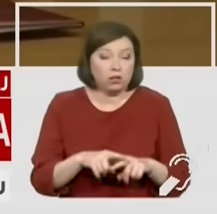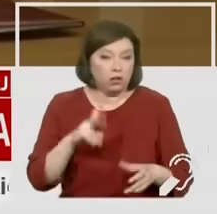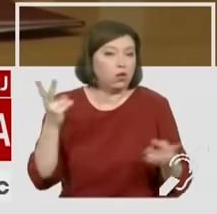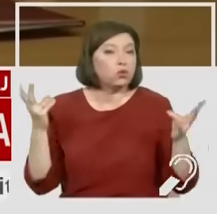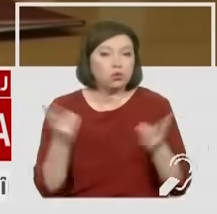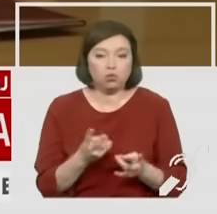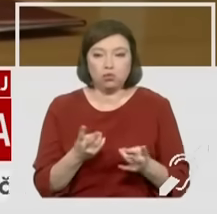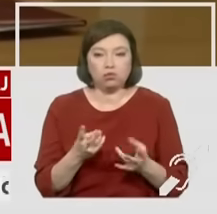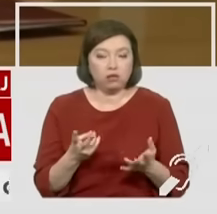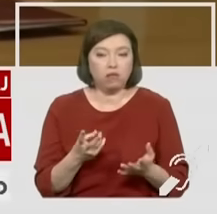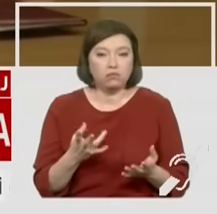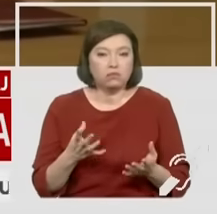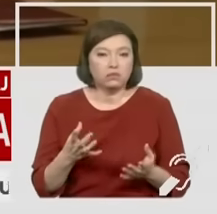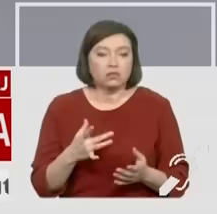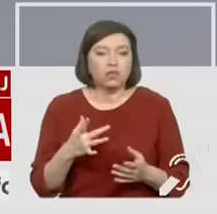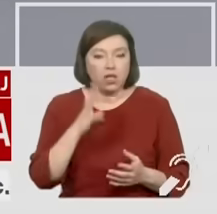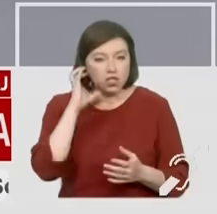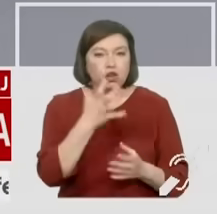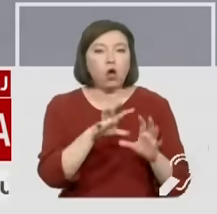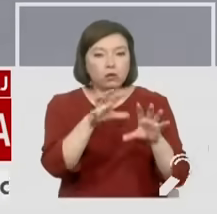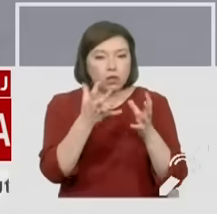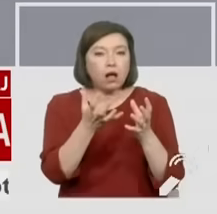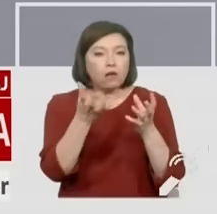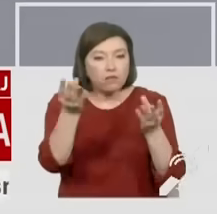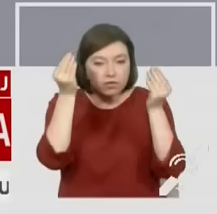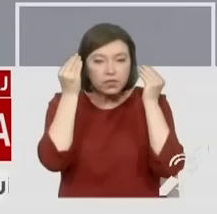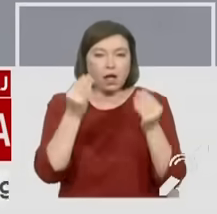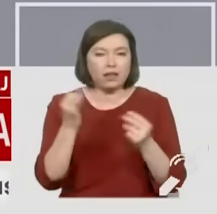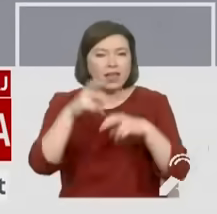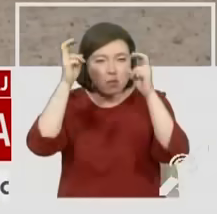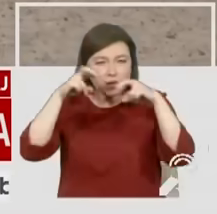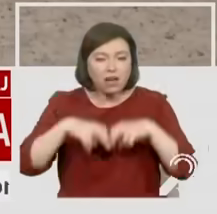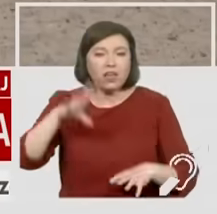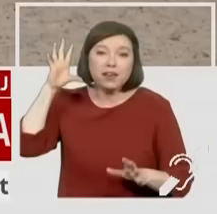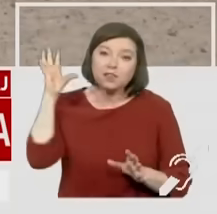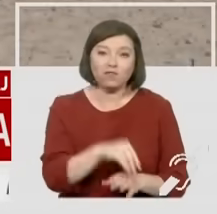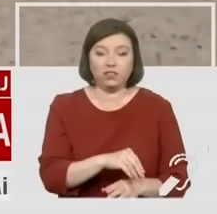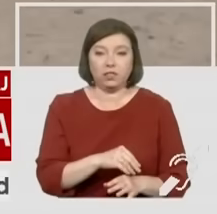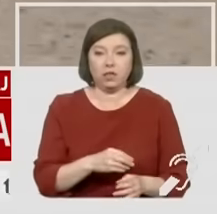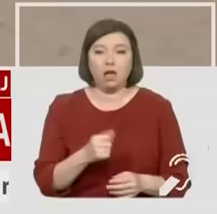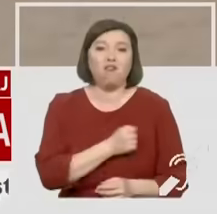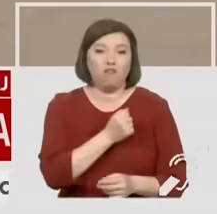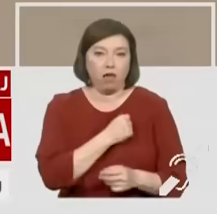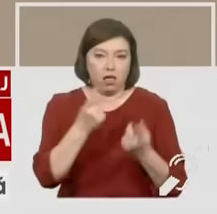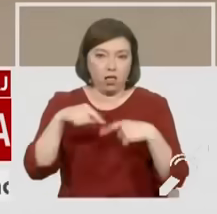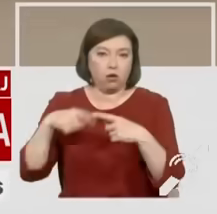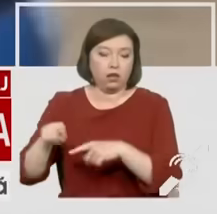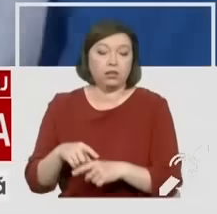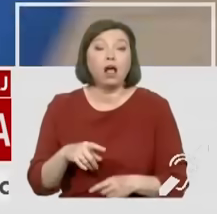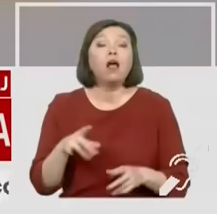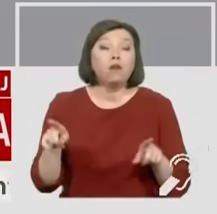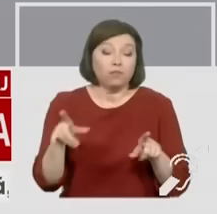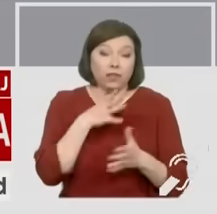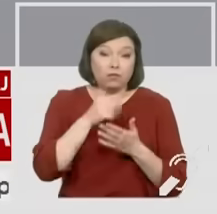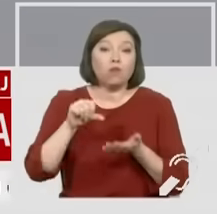să determine autoritățile Republicii Moldova să efectueze un screening general în toate instituțiile de forță. Într-un comunicat al